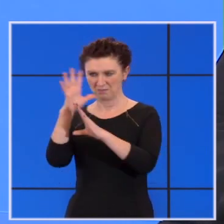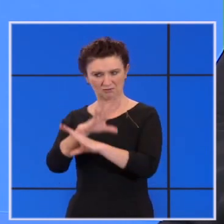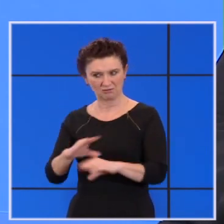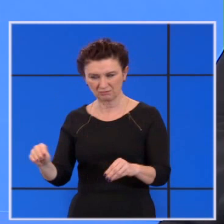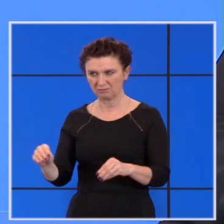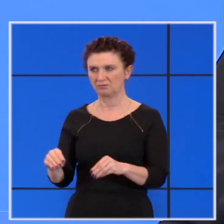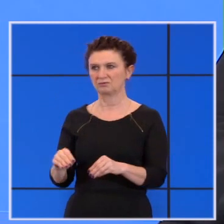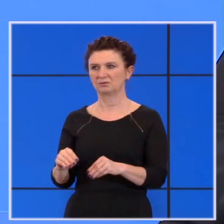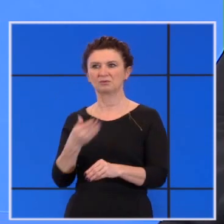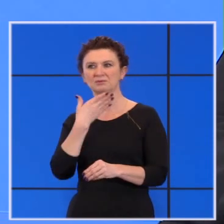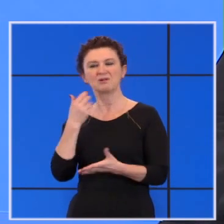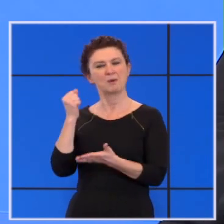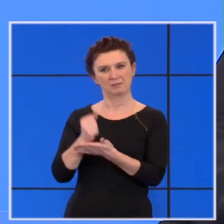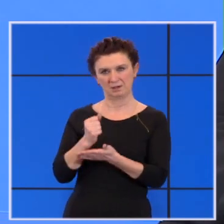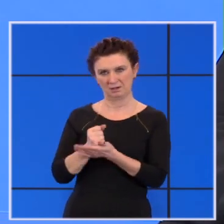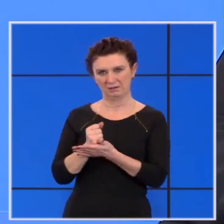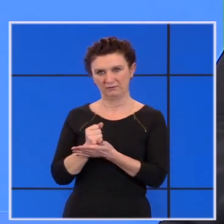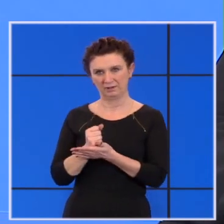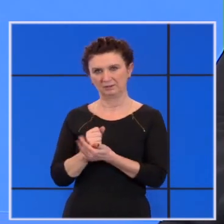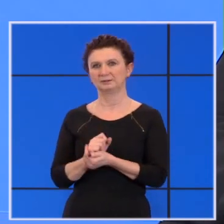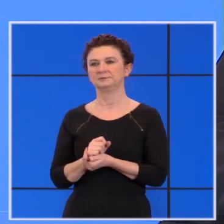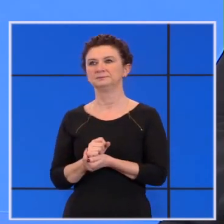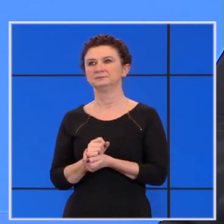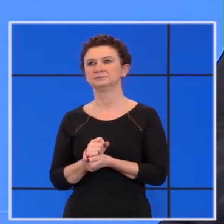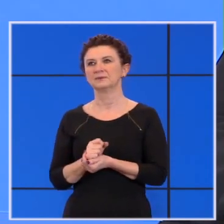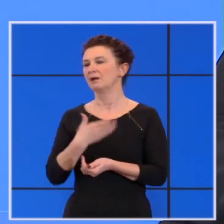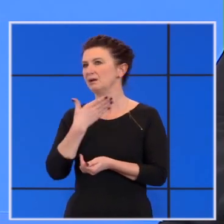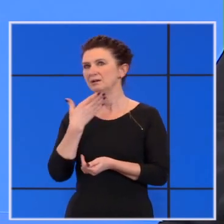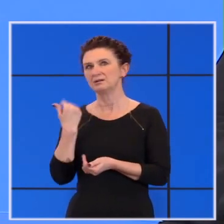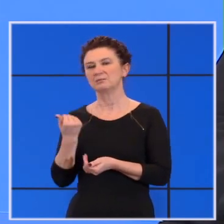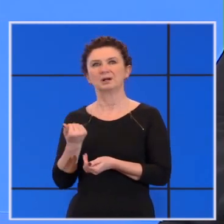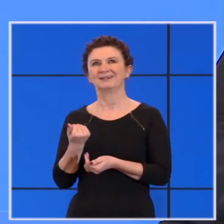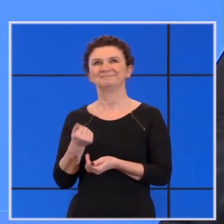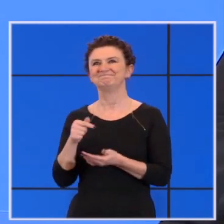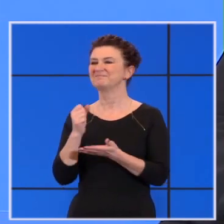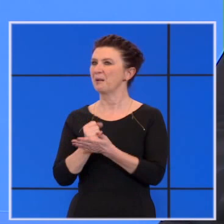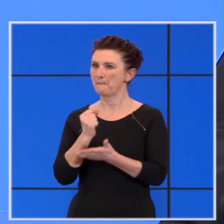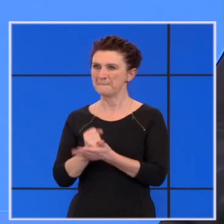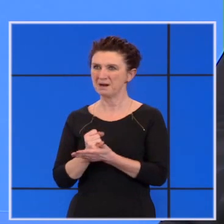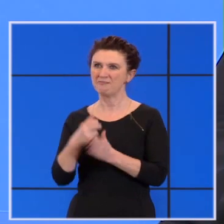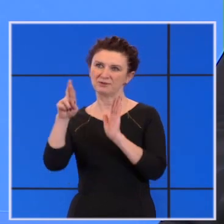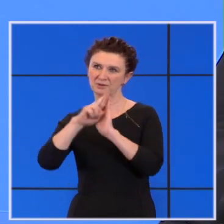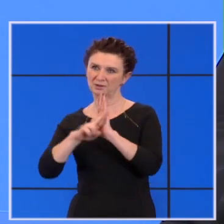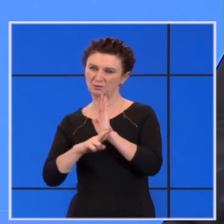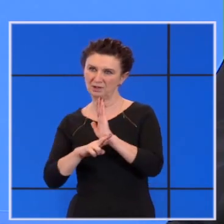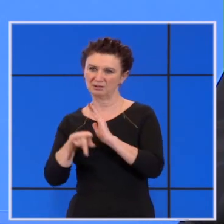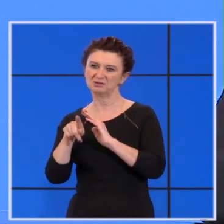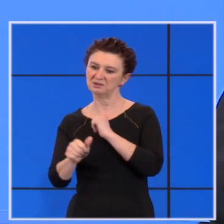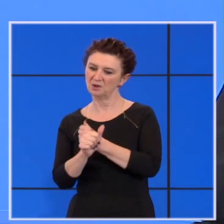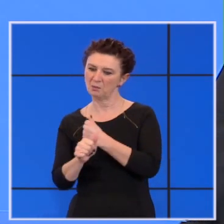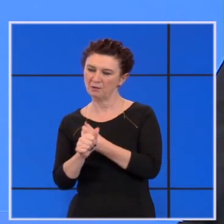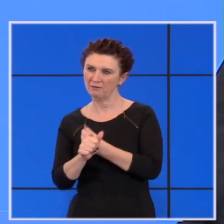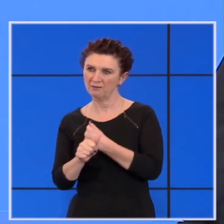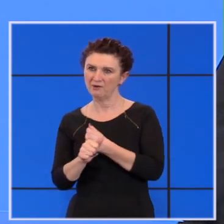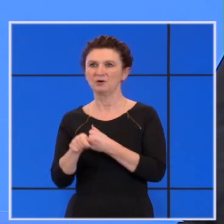tego, przy braku prawa istniejący Narodowy Program Leczenia Bezpłodności metodą in vitro powoduje, że mamy